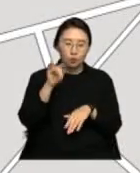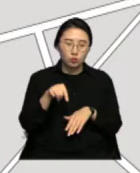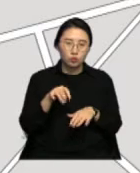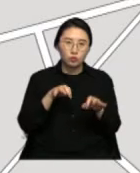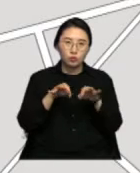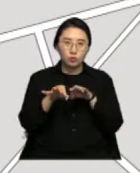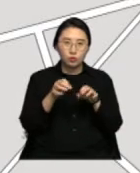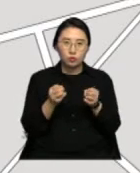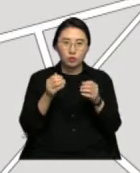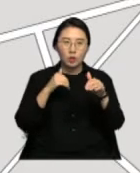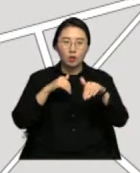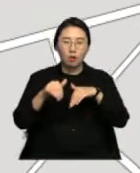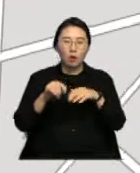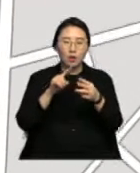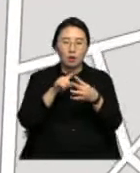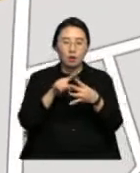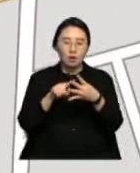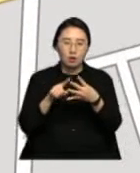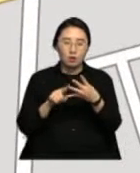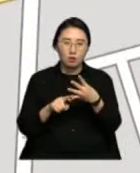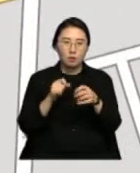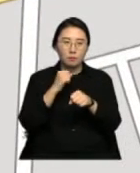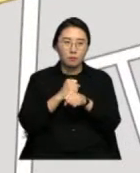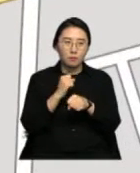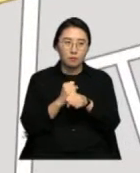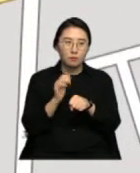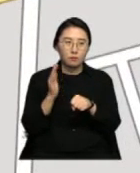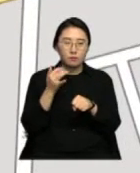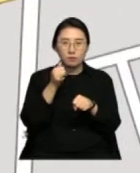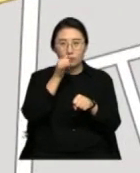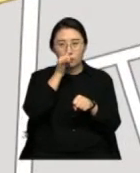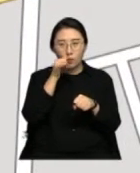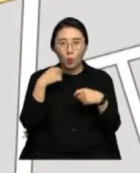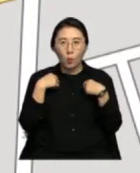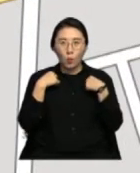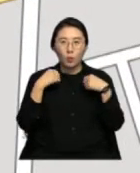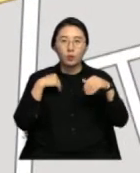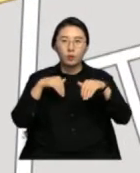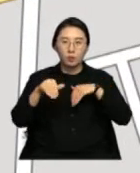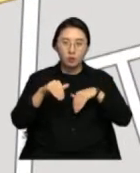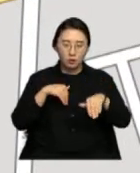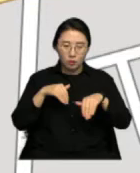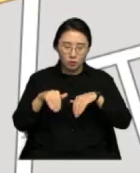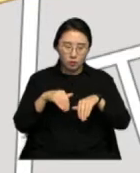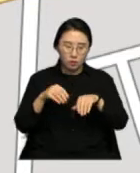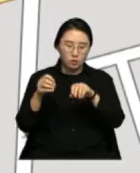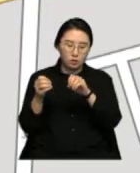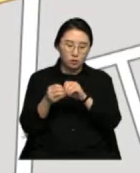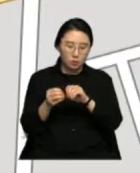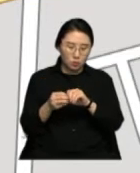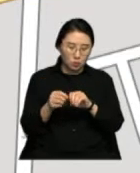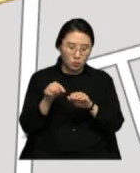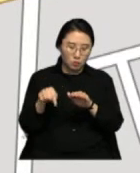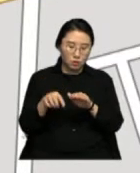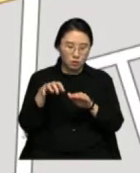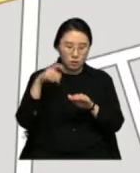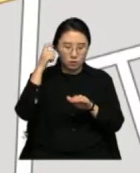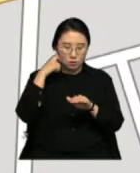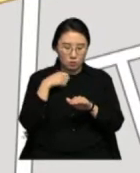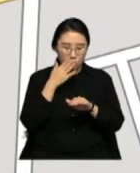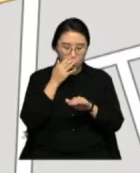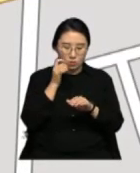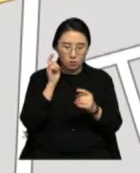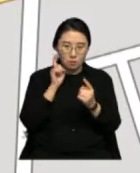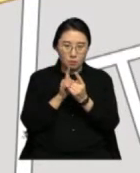거리를 비롯해 크게 네 가지 테마로 구성돼 있습니다. 패션의 거리를 시작으로 전통시장의 내음을 맡을 수 있는